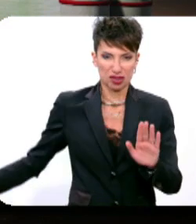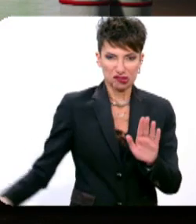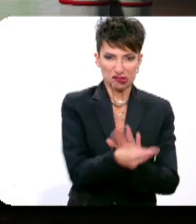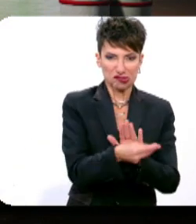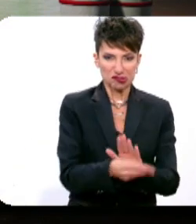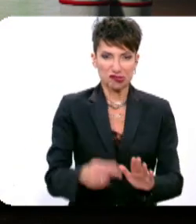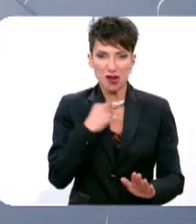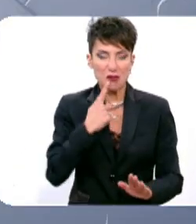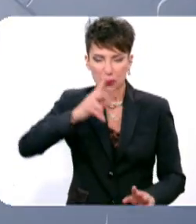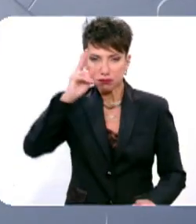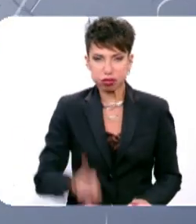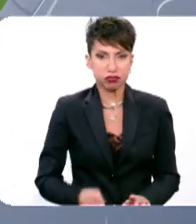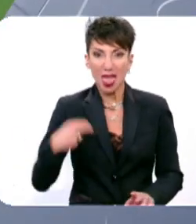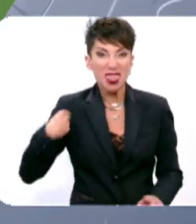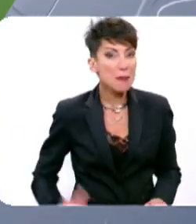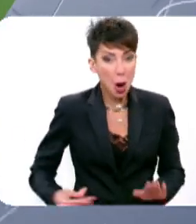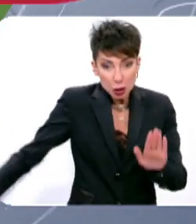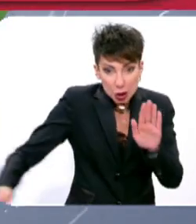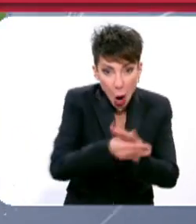βαθμό κακουργήματος.